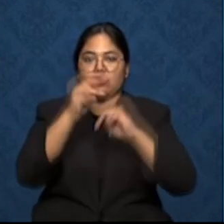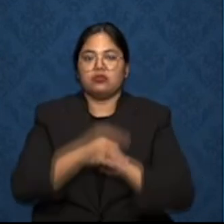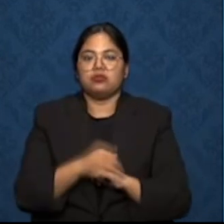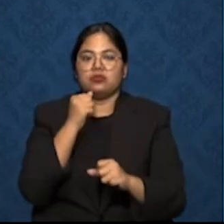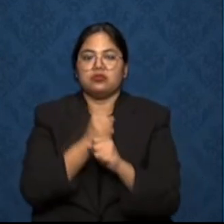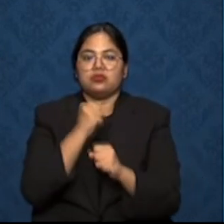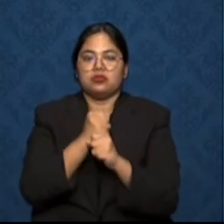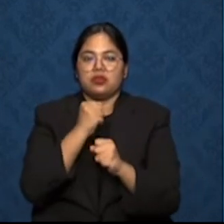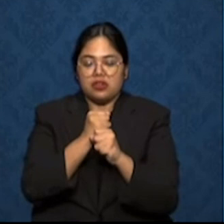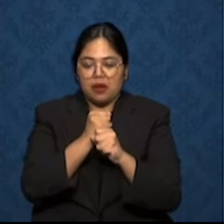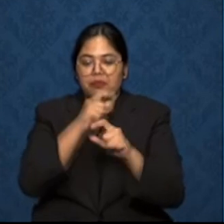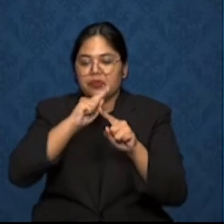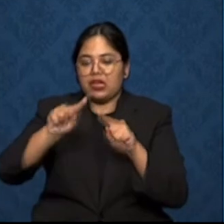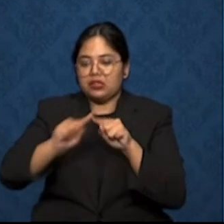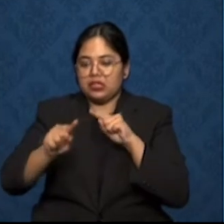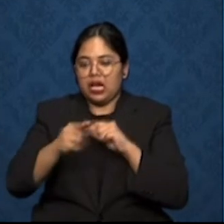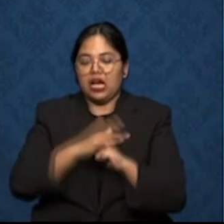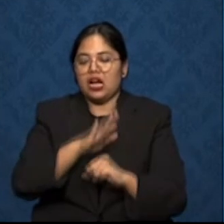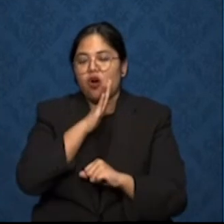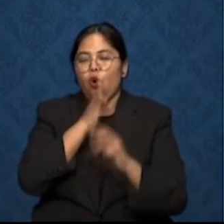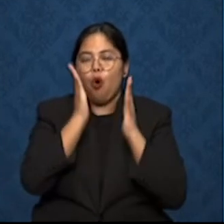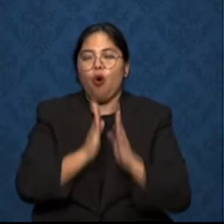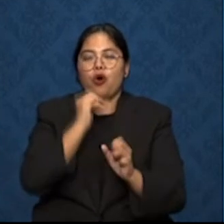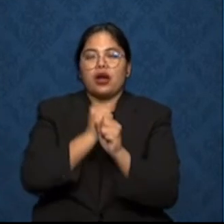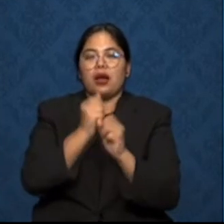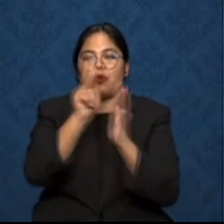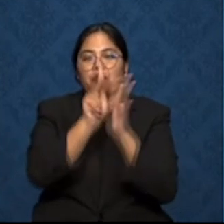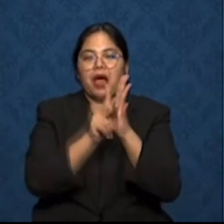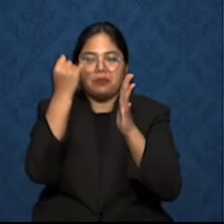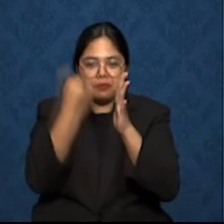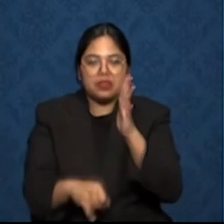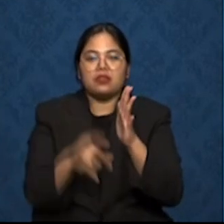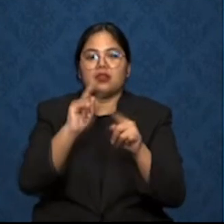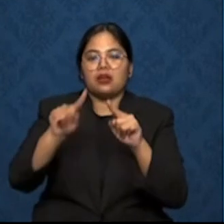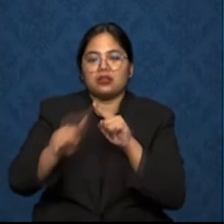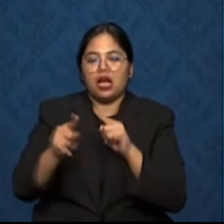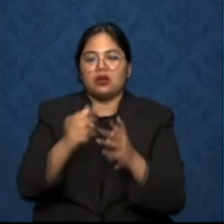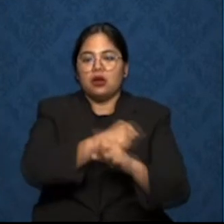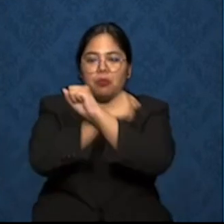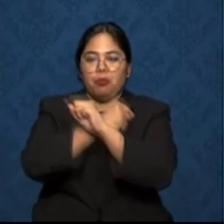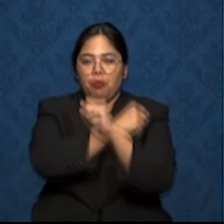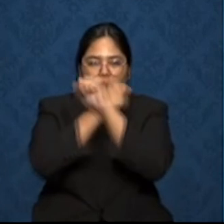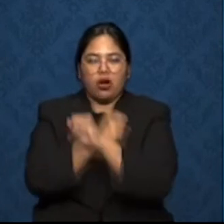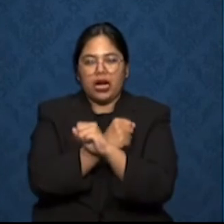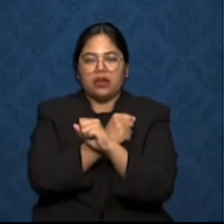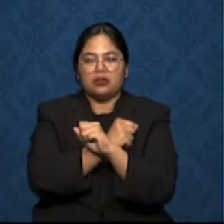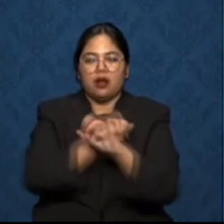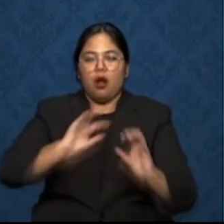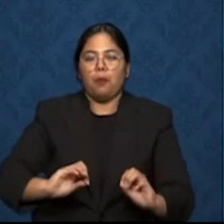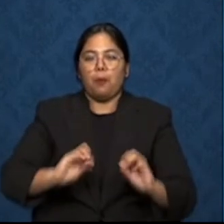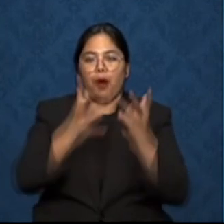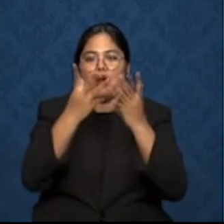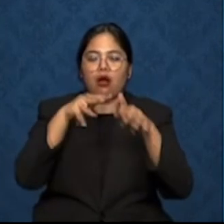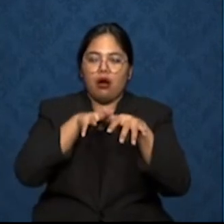อใหทำเนินการอย่เต็ที่เพื่จัดการกผธิฟาฝืนกวหมายและเพื่อป้องการโสก φาตกรรทอาจะเกิดขึ้นอย่ารอ